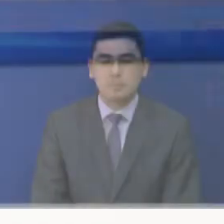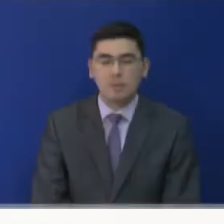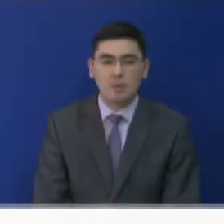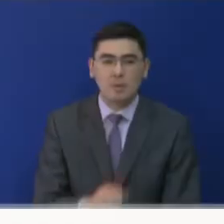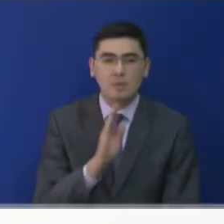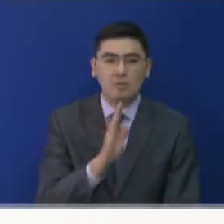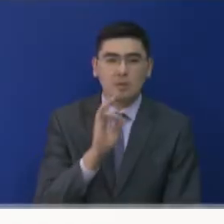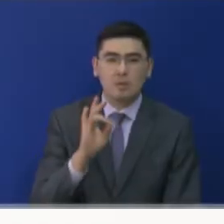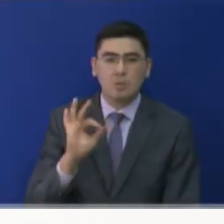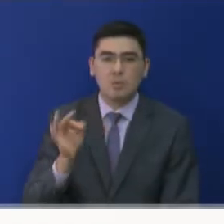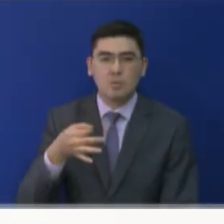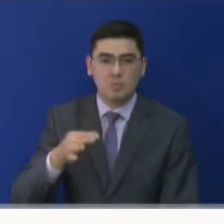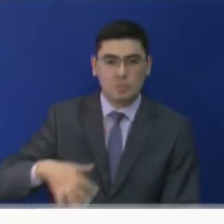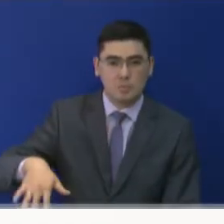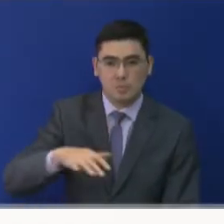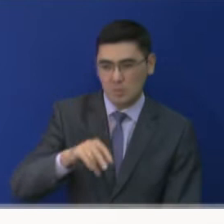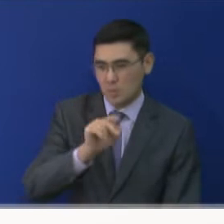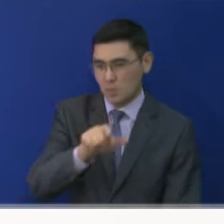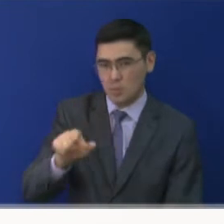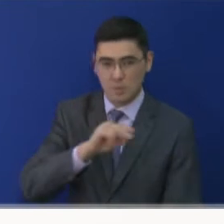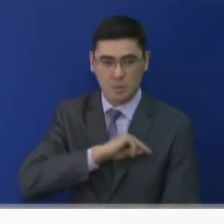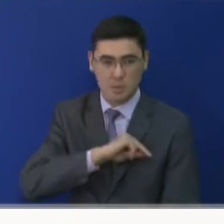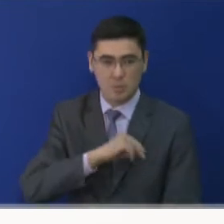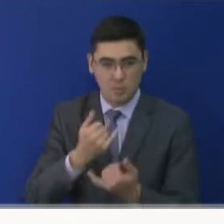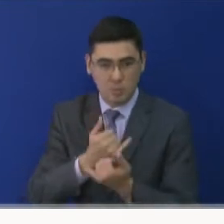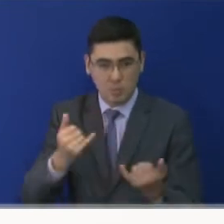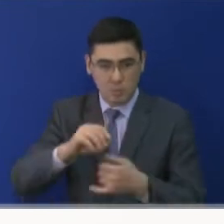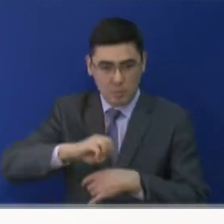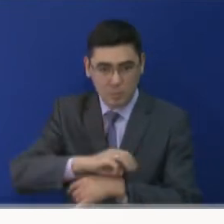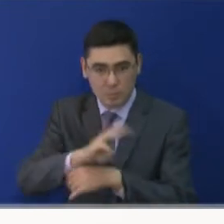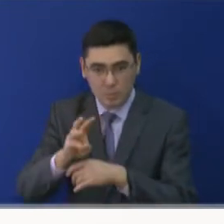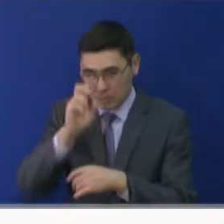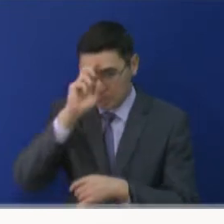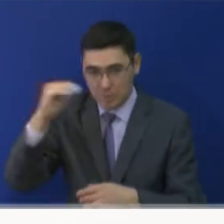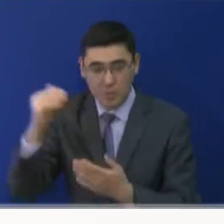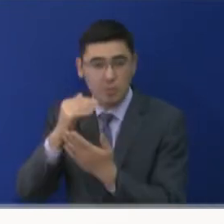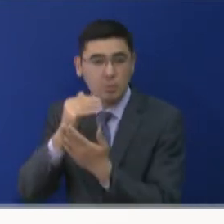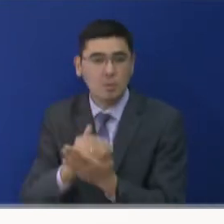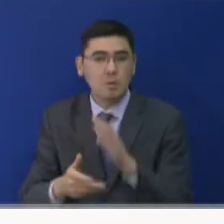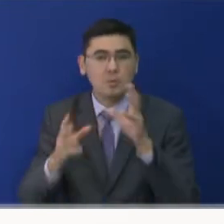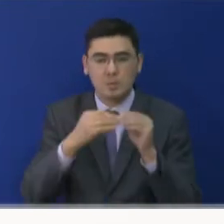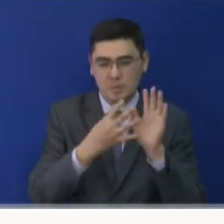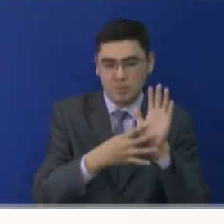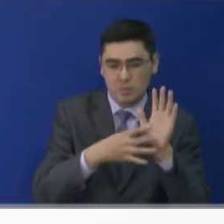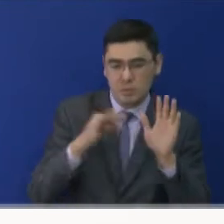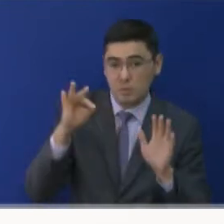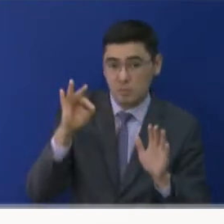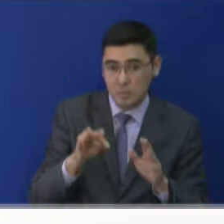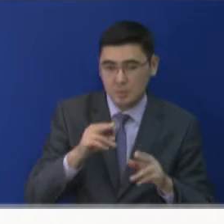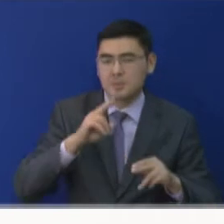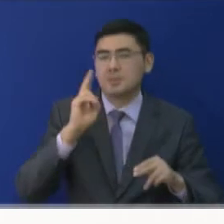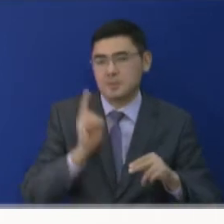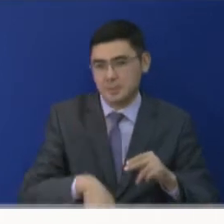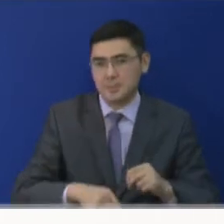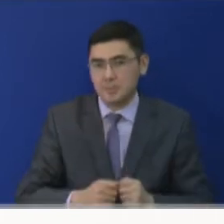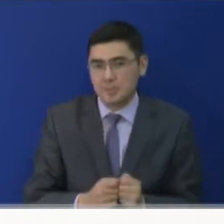Шығыс Қазақстан облысында жұмыспен қамтудың жол картасы мемлекеттік бағдарламасы аясындағы жұмыстардың шамамен 90% аяқталды.